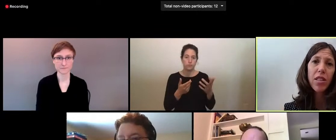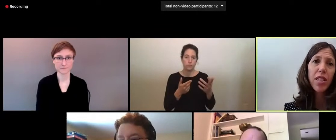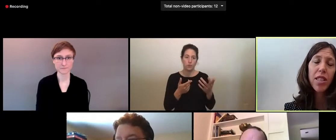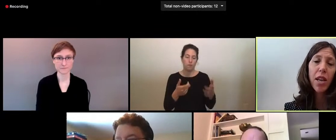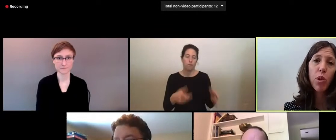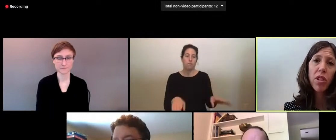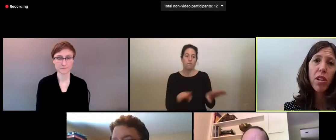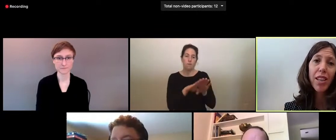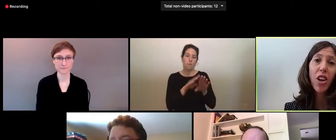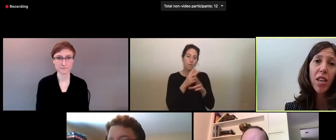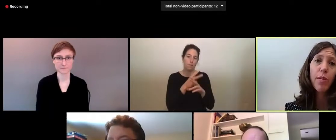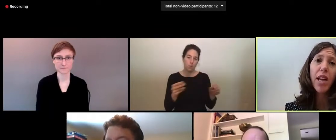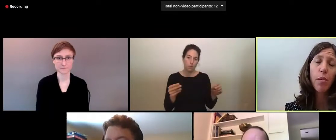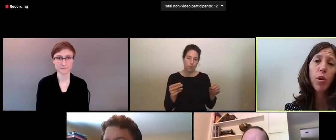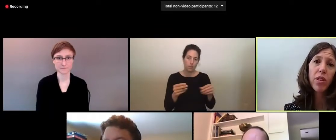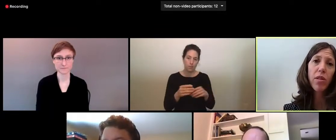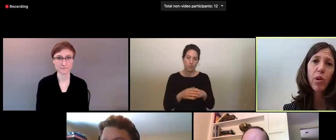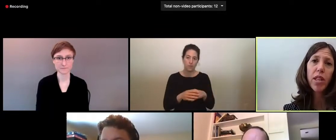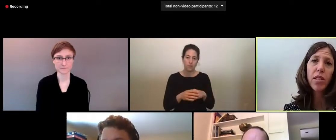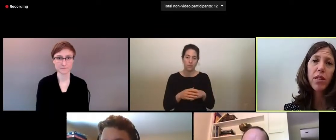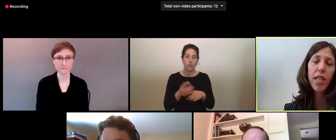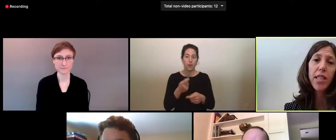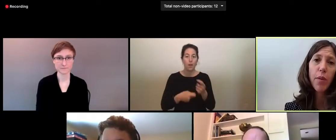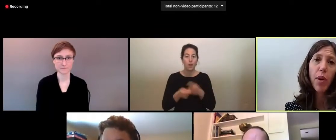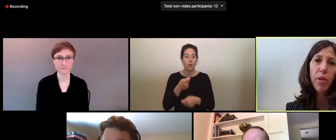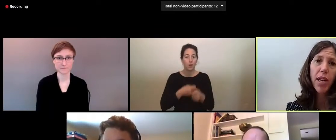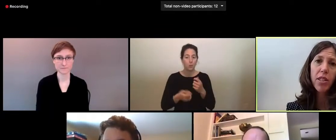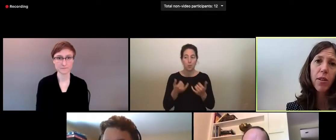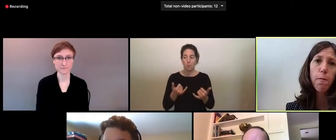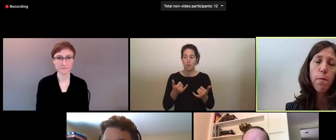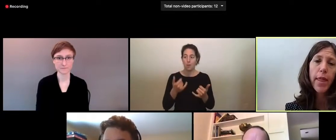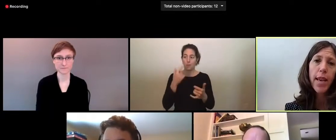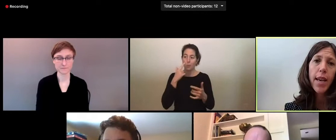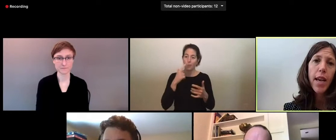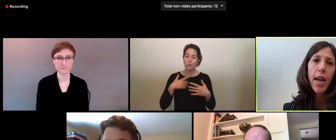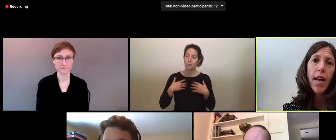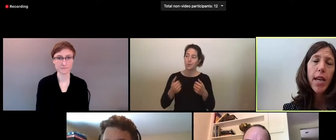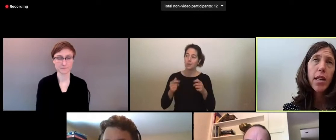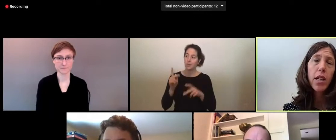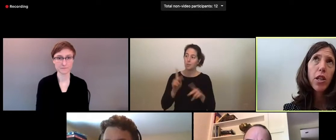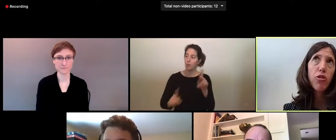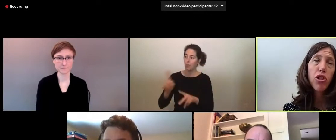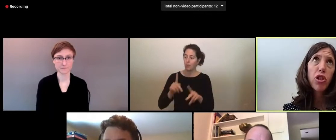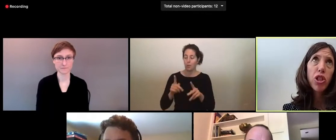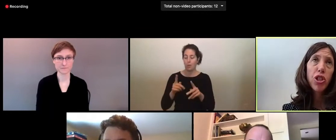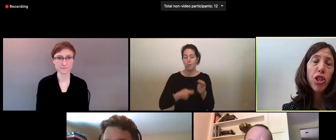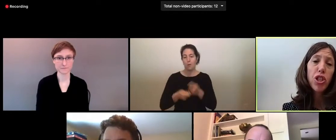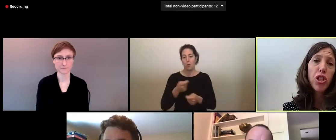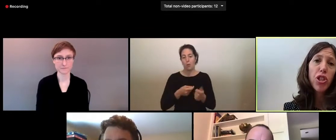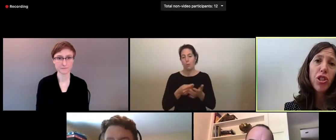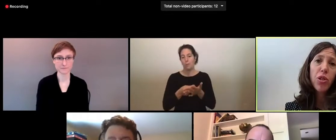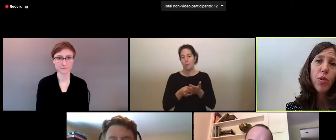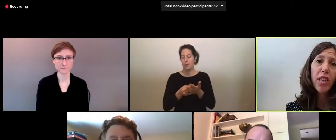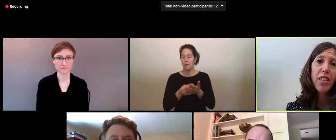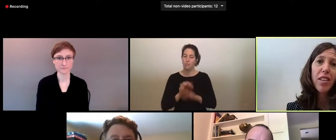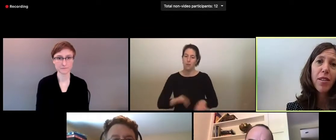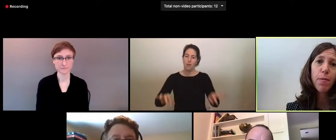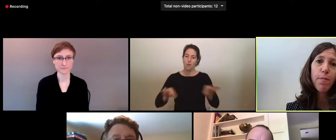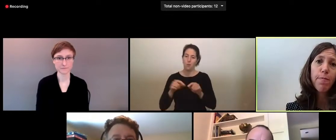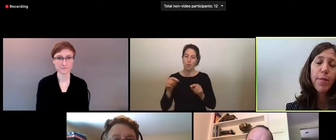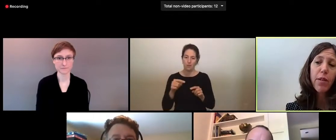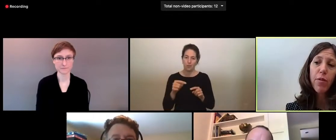existence. C'est important. L'économie est importante pour la santé de la population. Et je